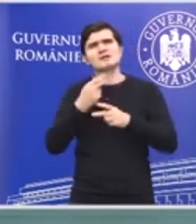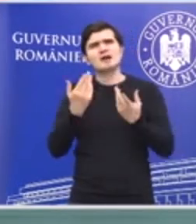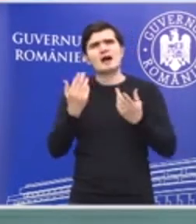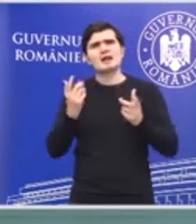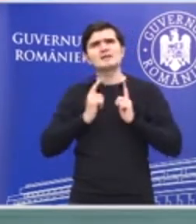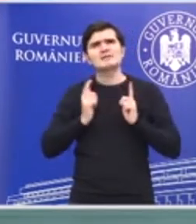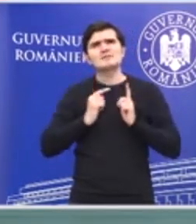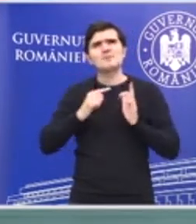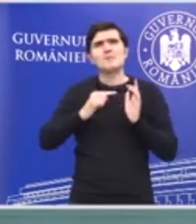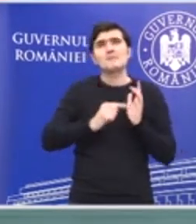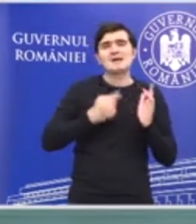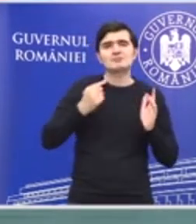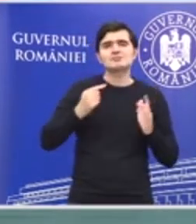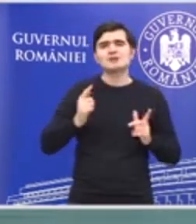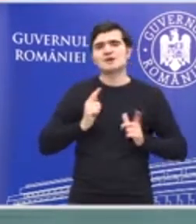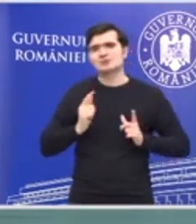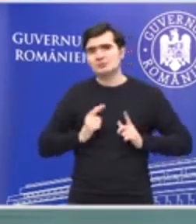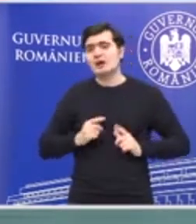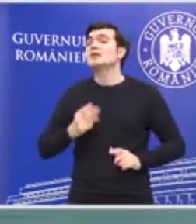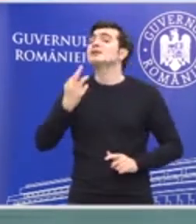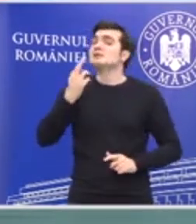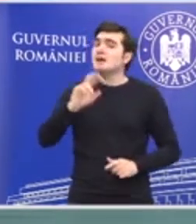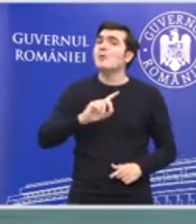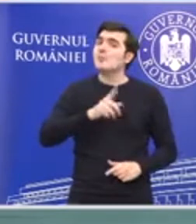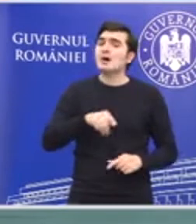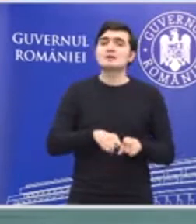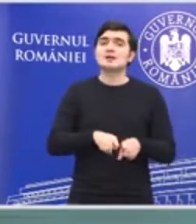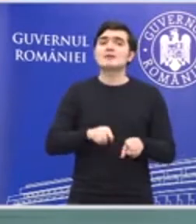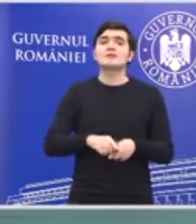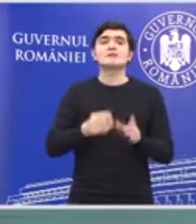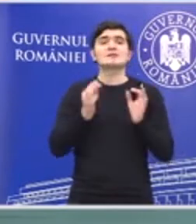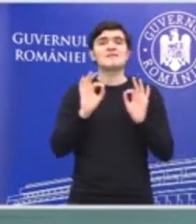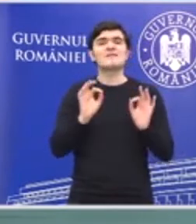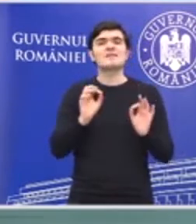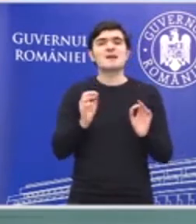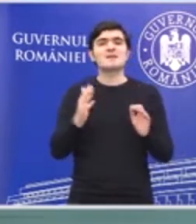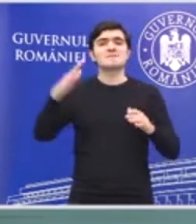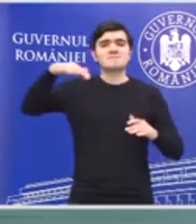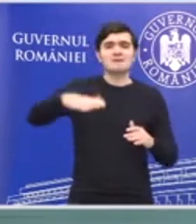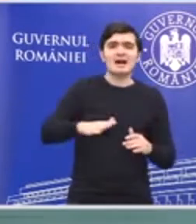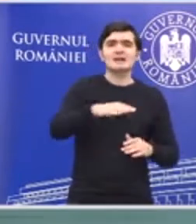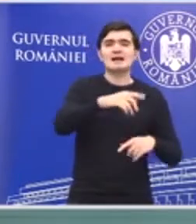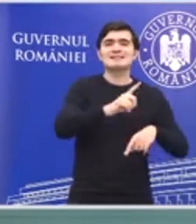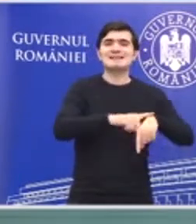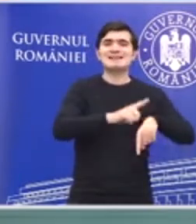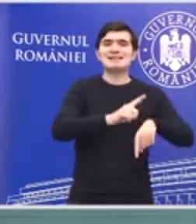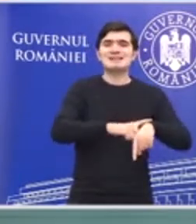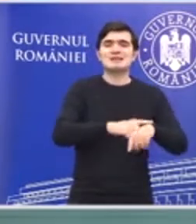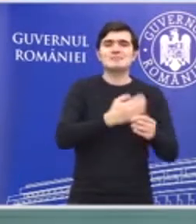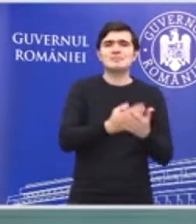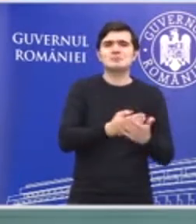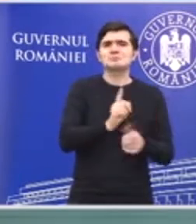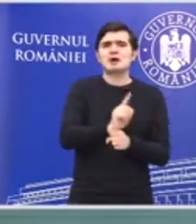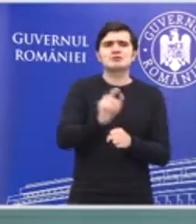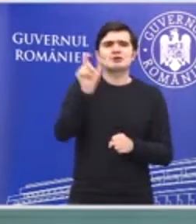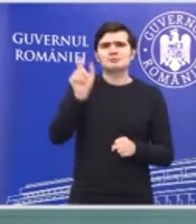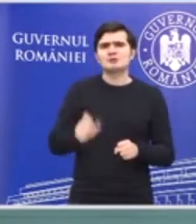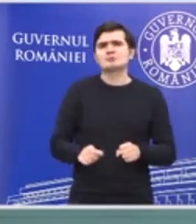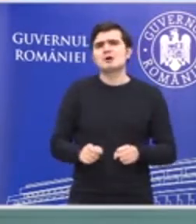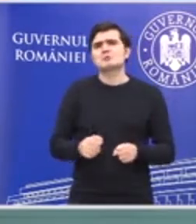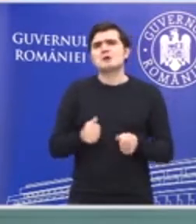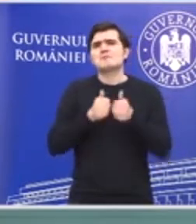ținând cont că pot exista variații, chiar de la o perioadă la alta pentru aceeași persoană, în funcție de categoria